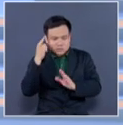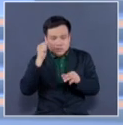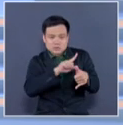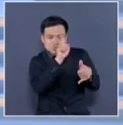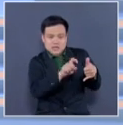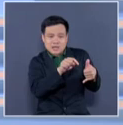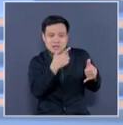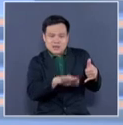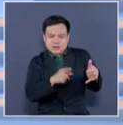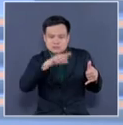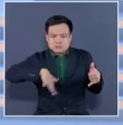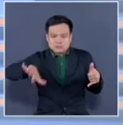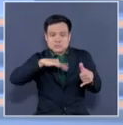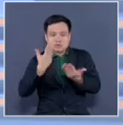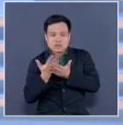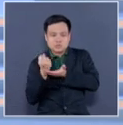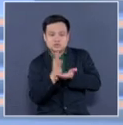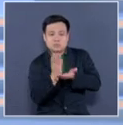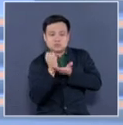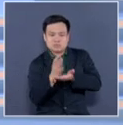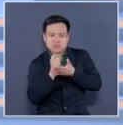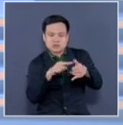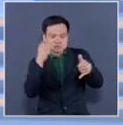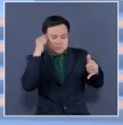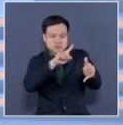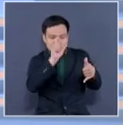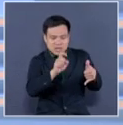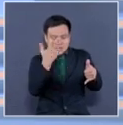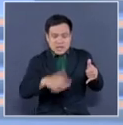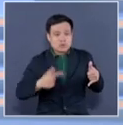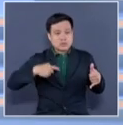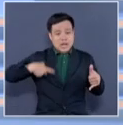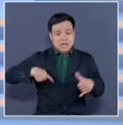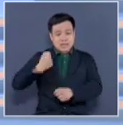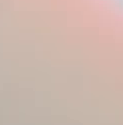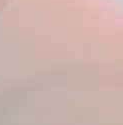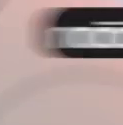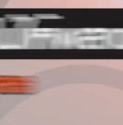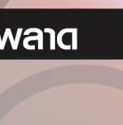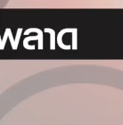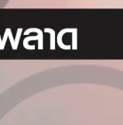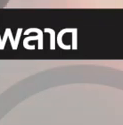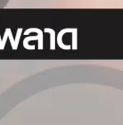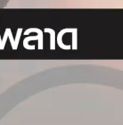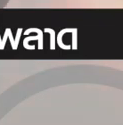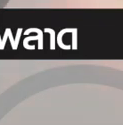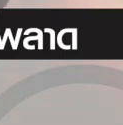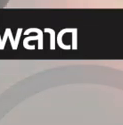นะทนายความฝั่งผู้เสียหายทนายรณรงค์ฮะมาถูกคนมากนะฮะคุณผู้ชมฮะเดี๋ยวว่ากันเรื่องนี้ครับ